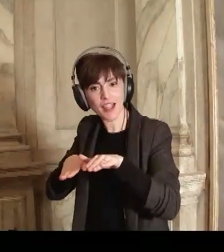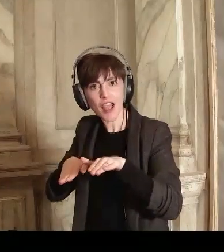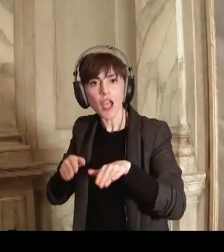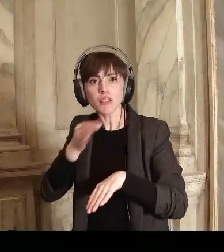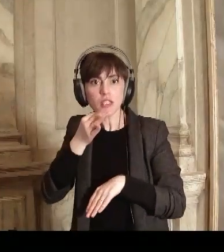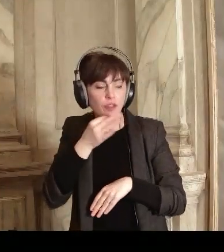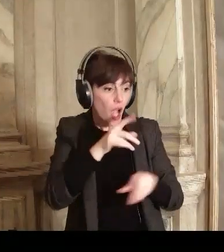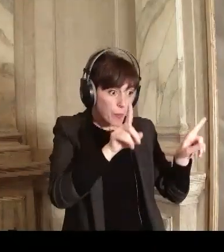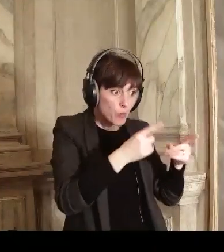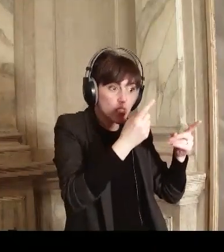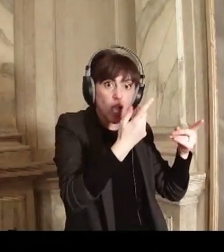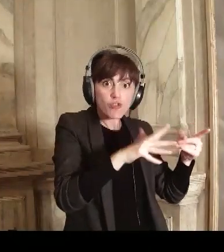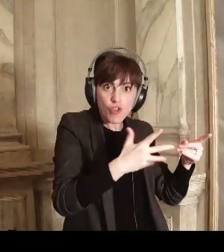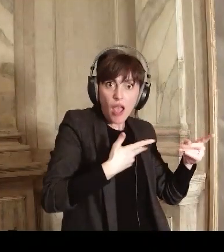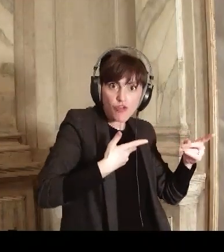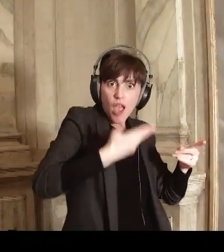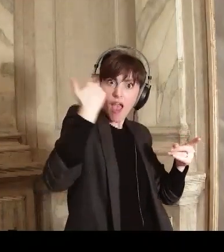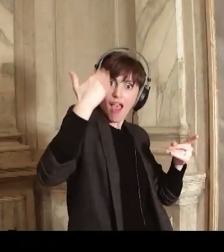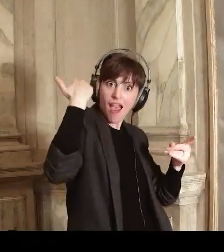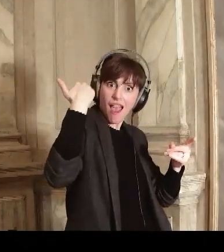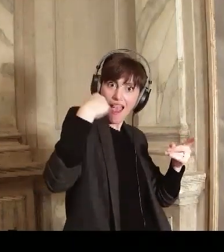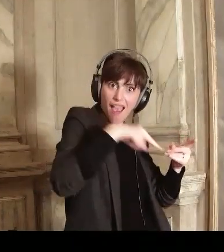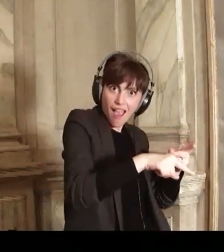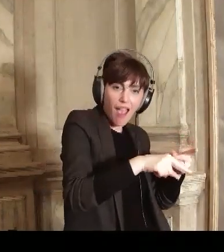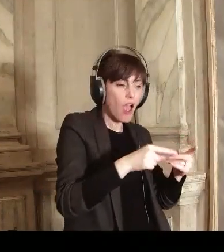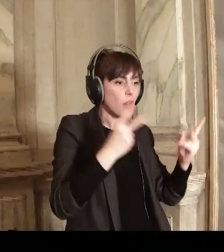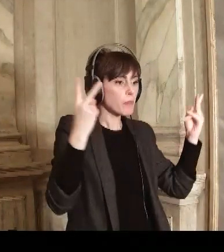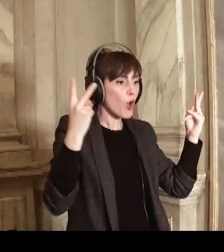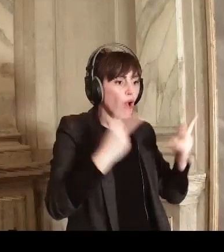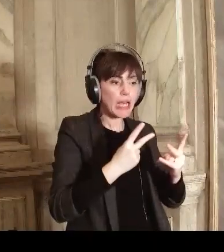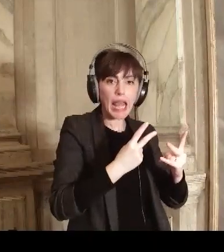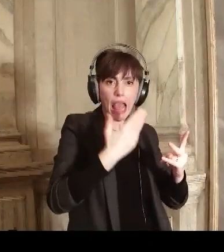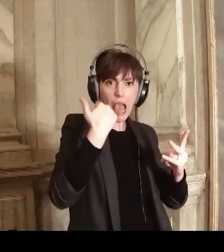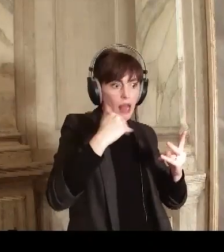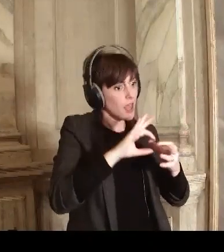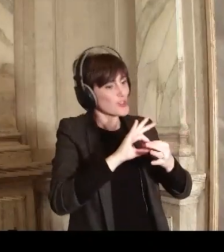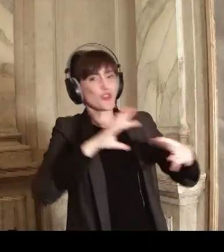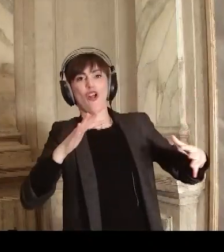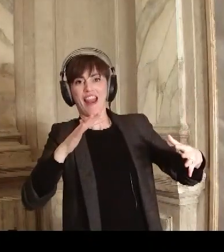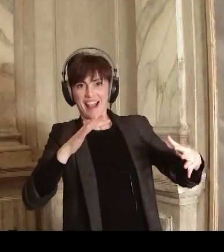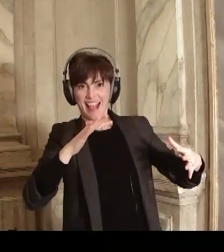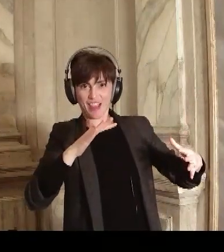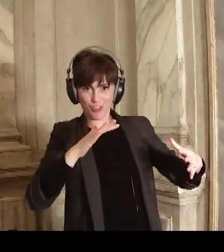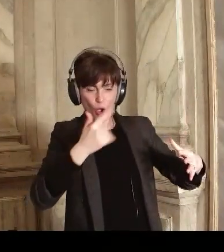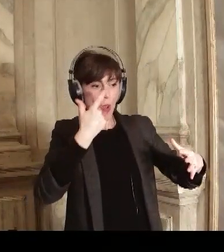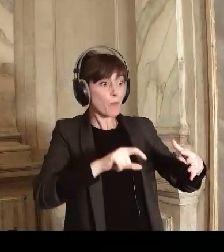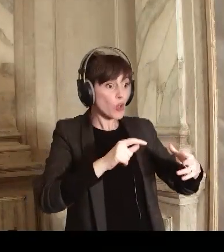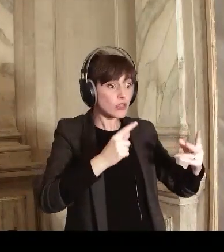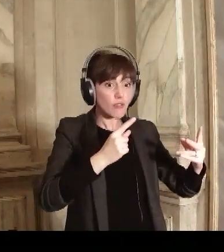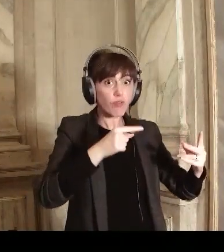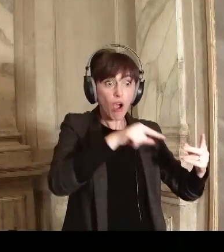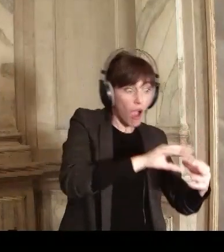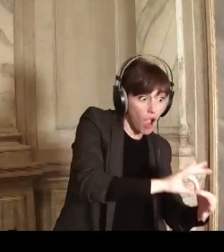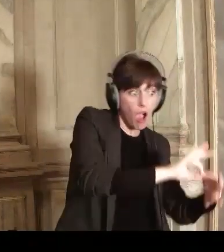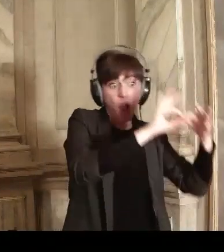musiche preesistenti, sono svincolati dalla realtà preesistente e originaria per essere ricomposti secondo